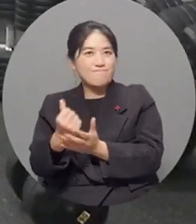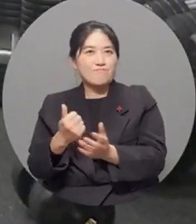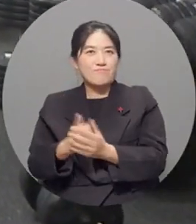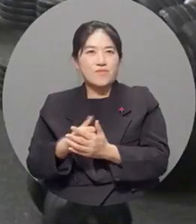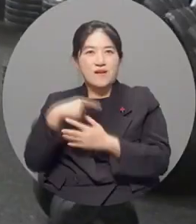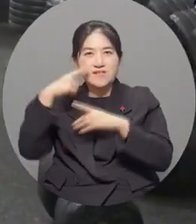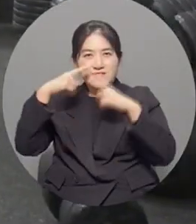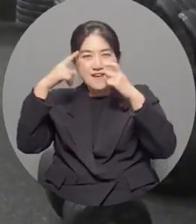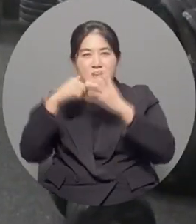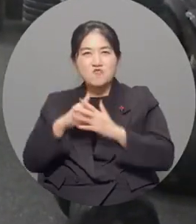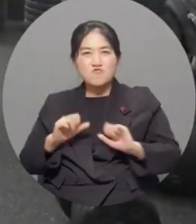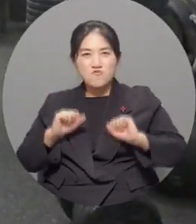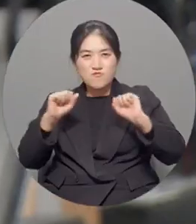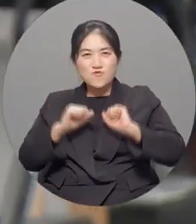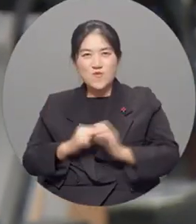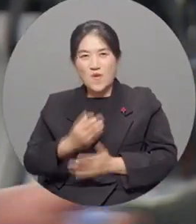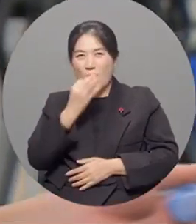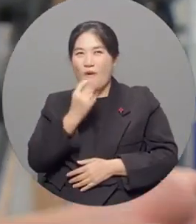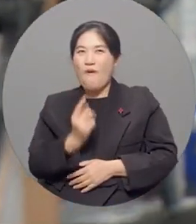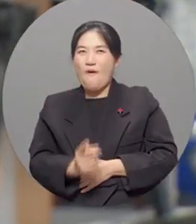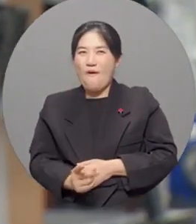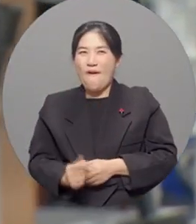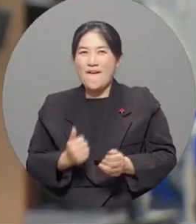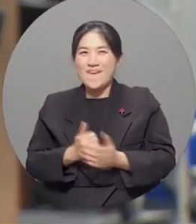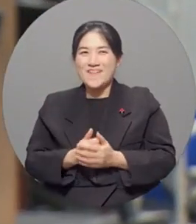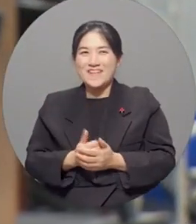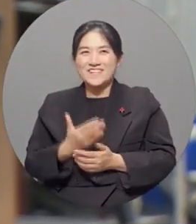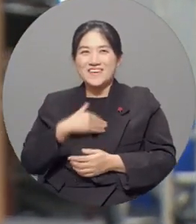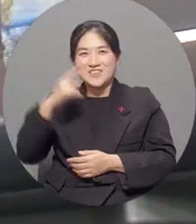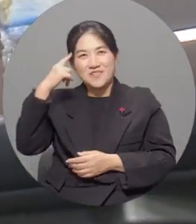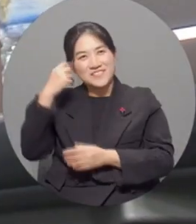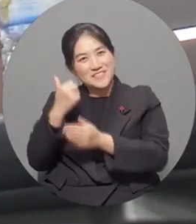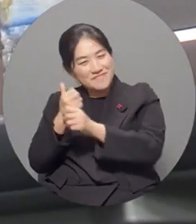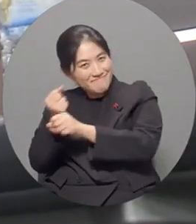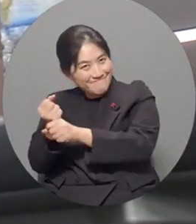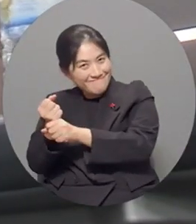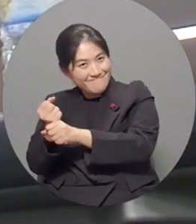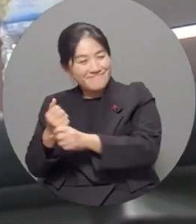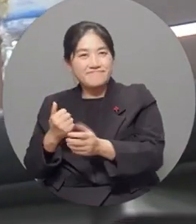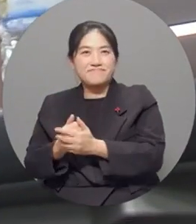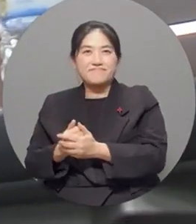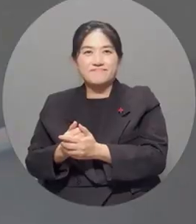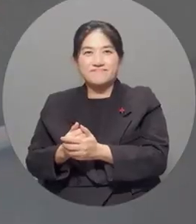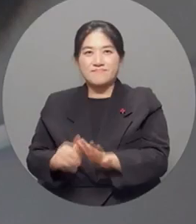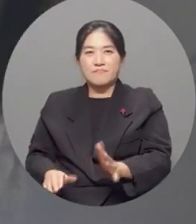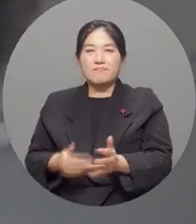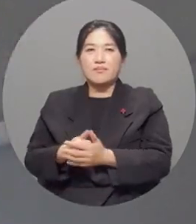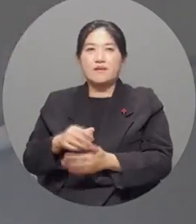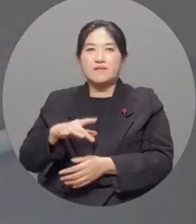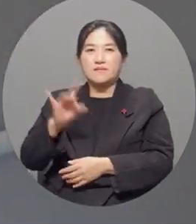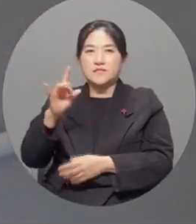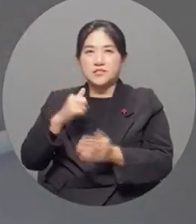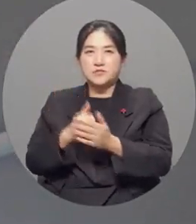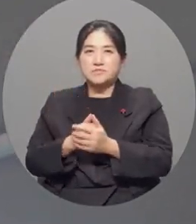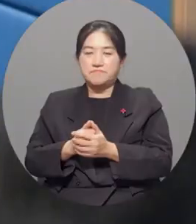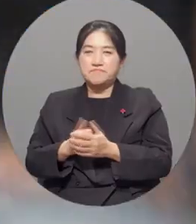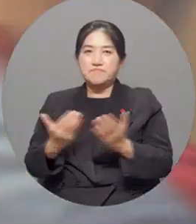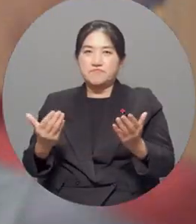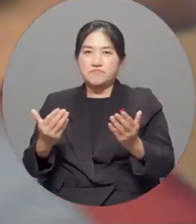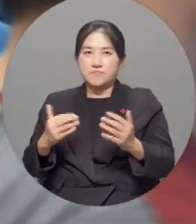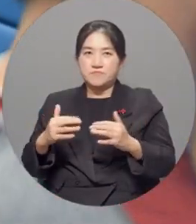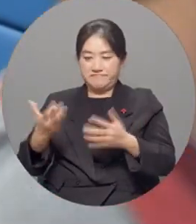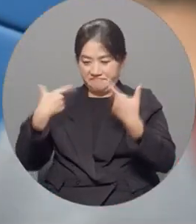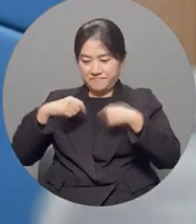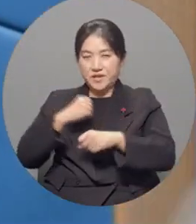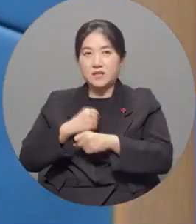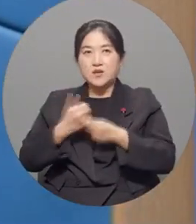표정관리하랴, 운동하랴. 힘드네 지금. 혹시 정신적 지지. 주전으로 맞은 첫 비시즌. 쉴 수 없는